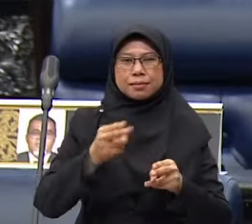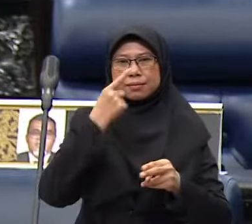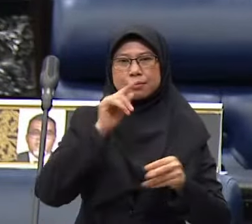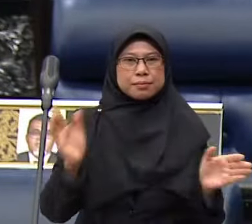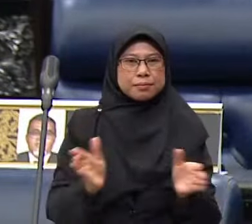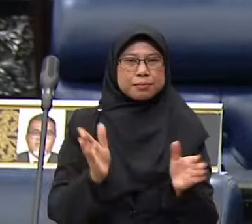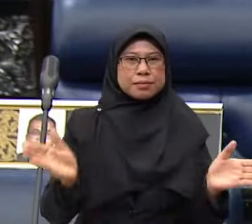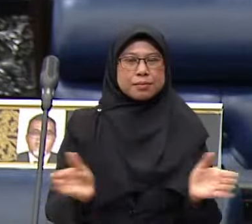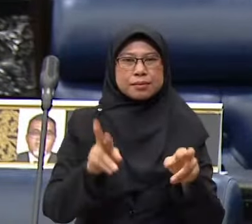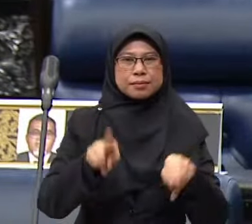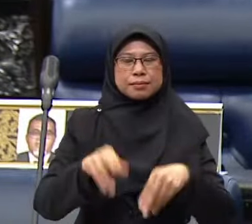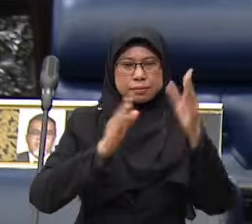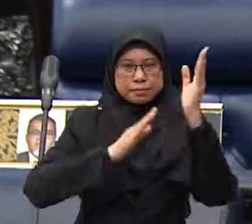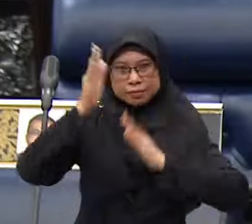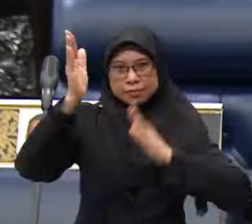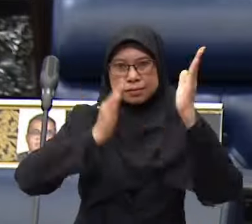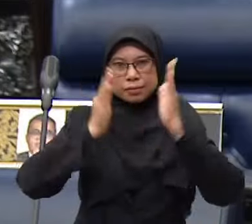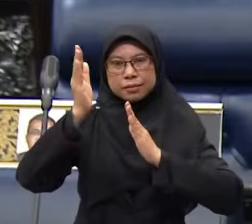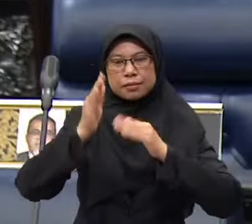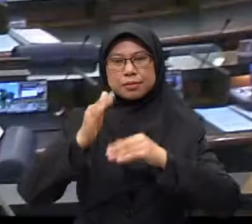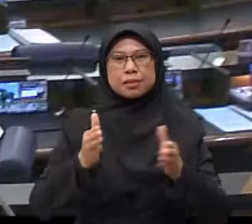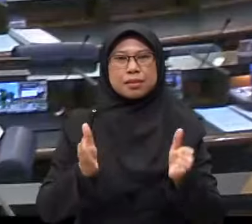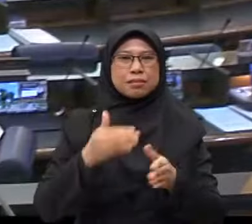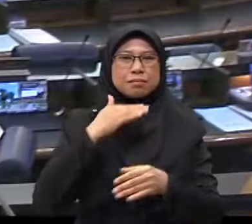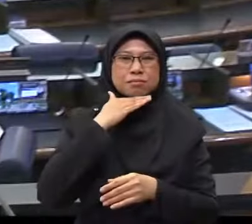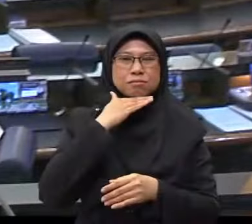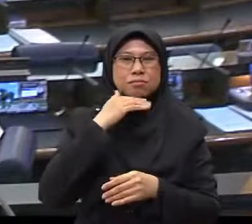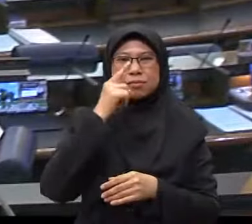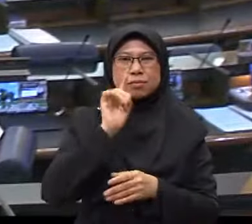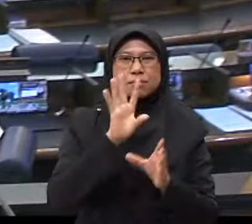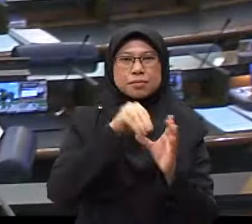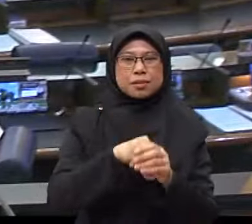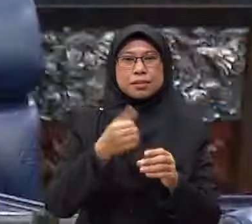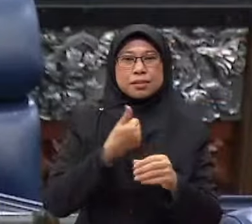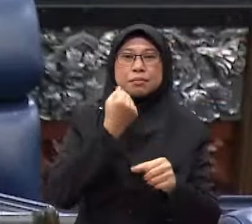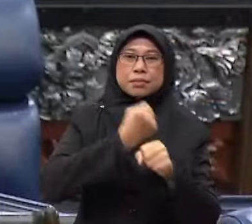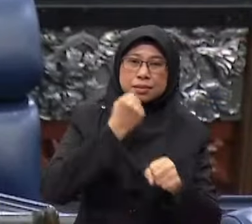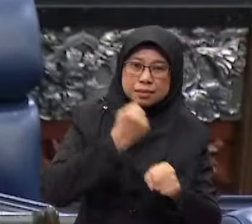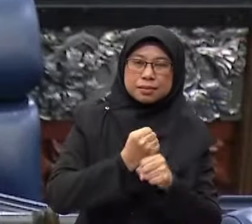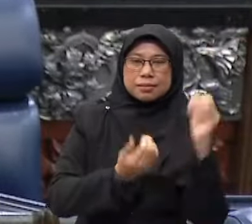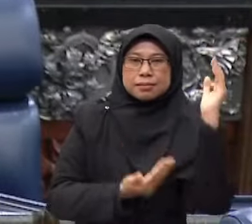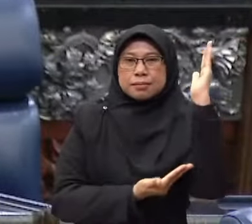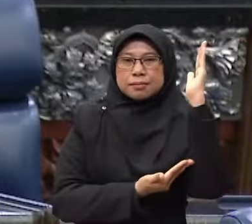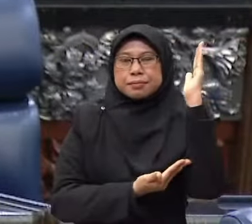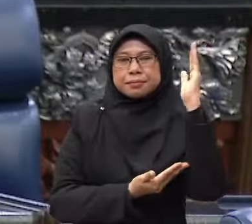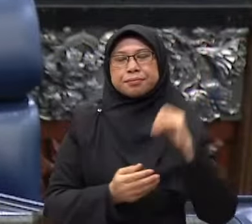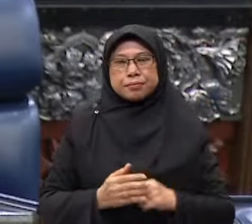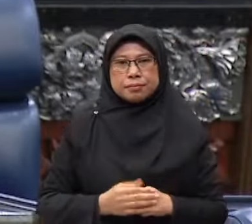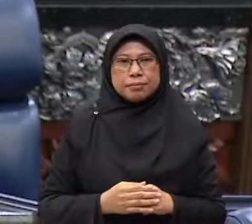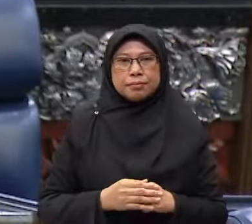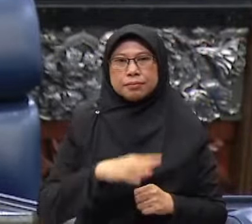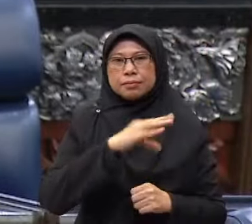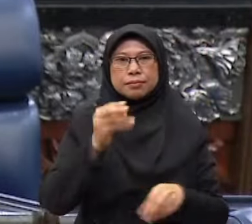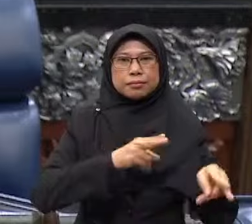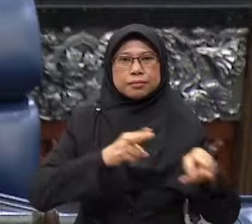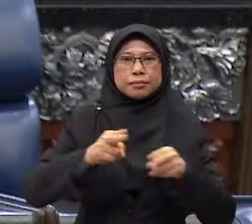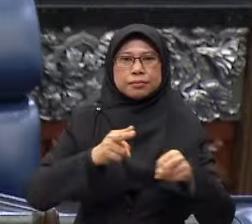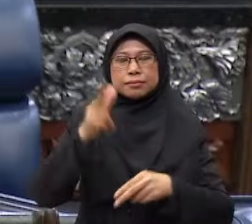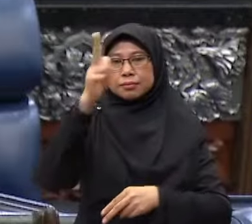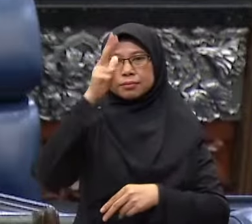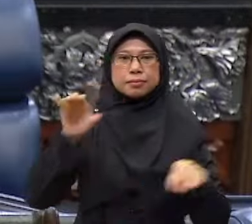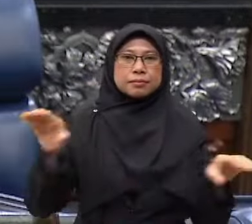menggalakkan rakyat Malaysia terutamanya anak muda kita untuk melibatkan diri dalam industri belatangan dan antara inisiatif yang